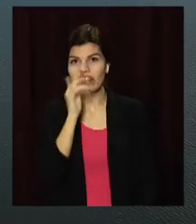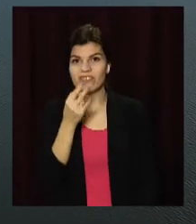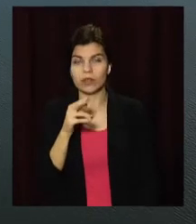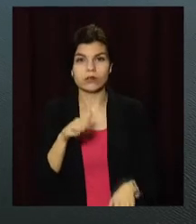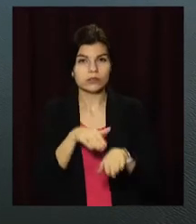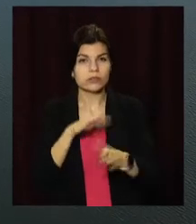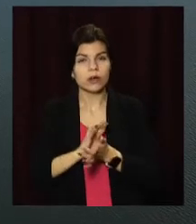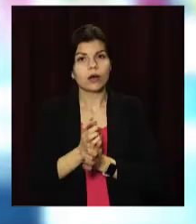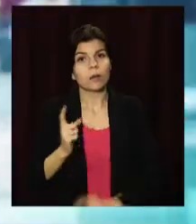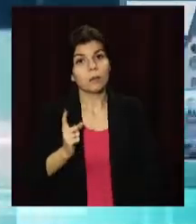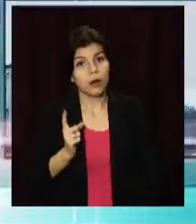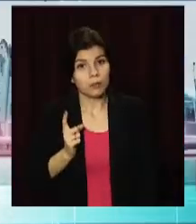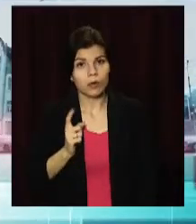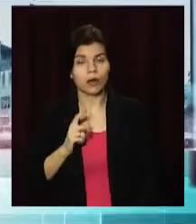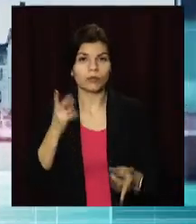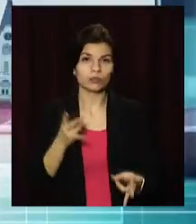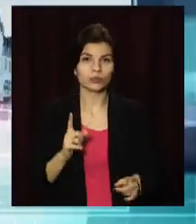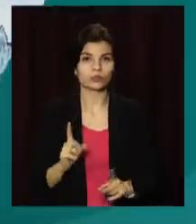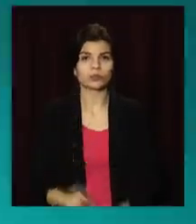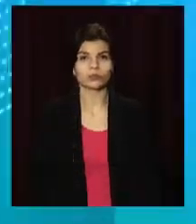була у квітні.